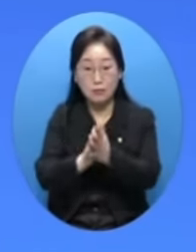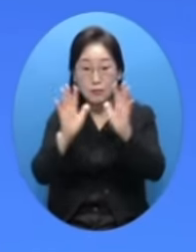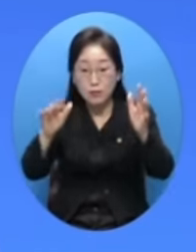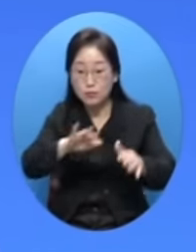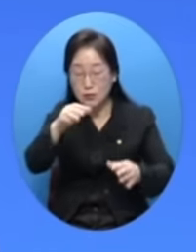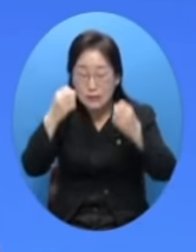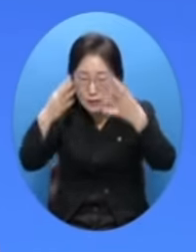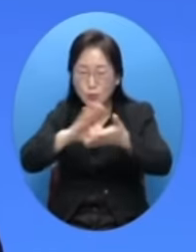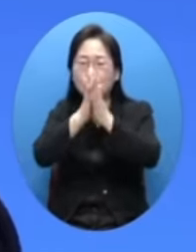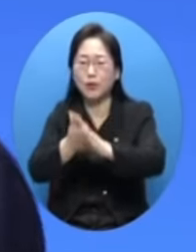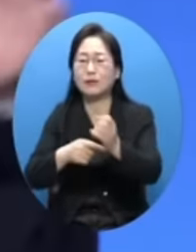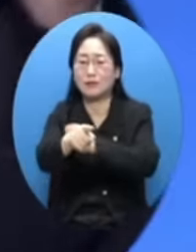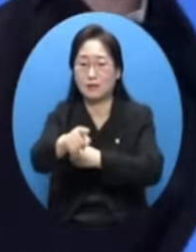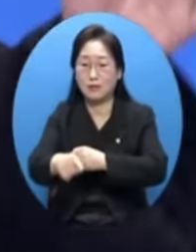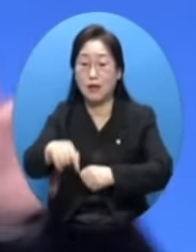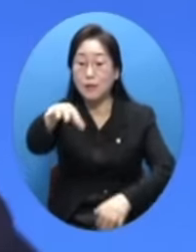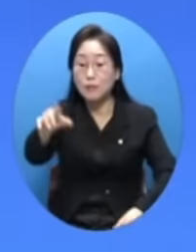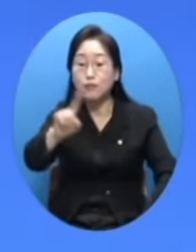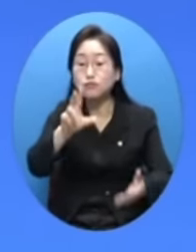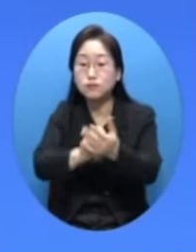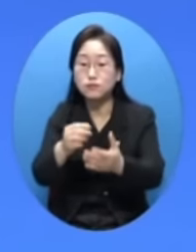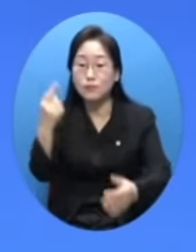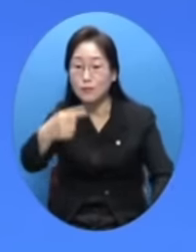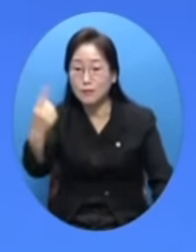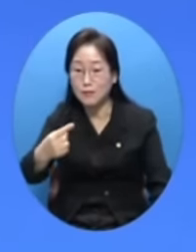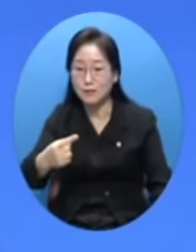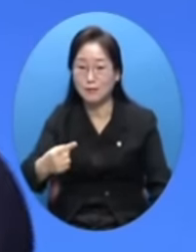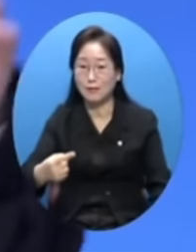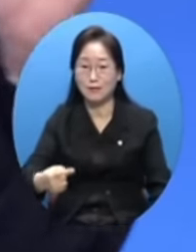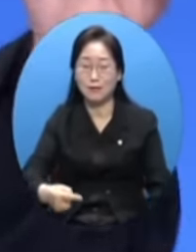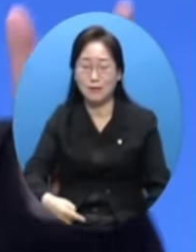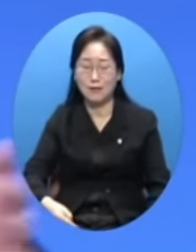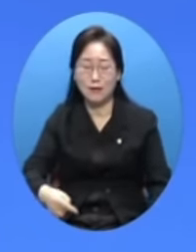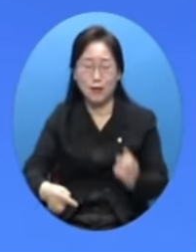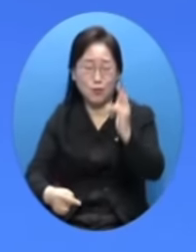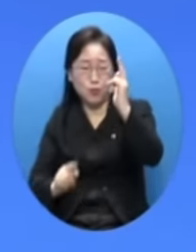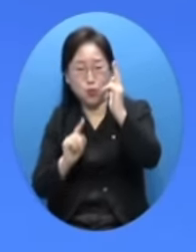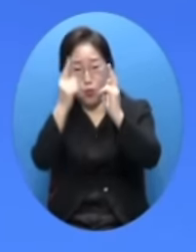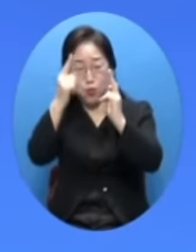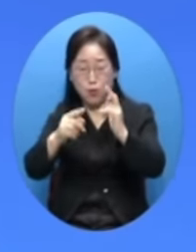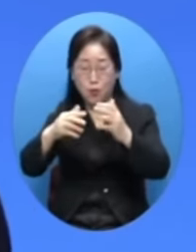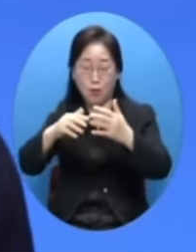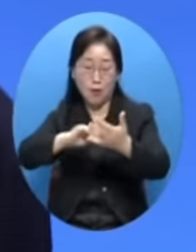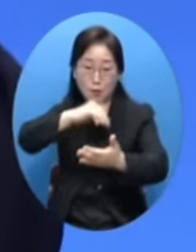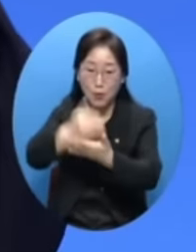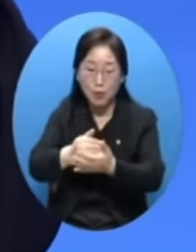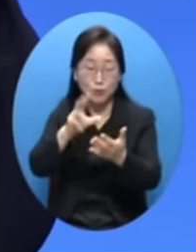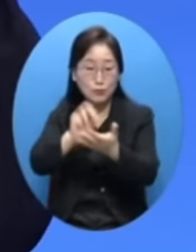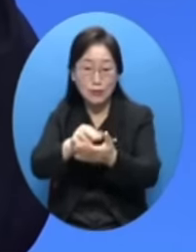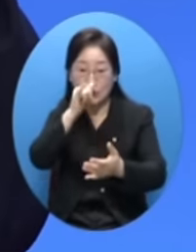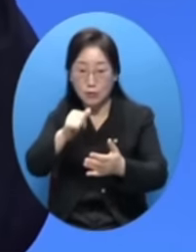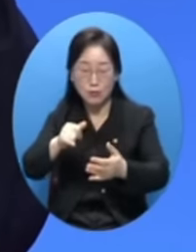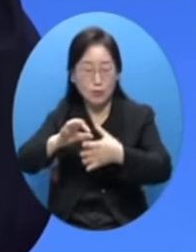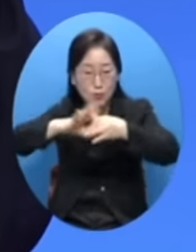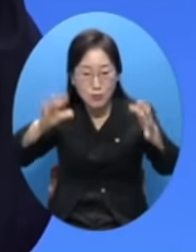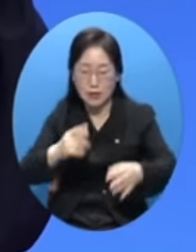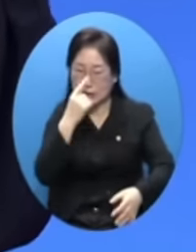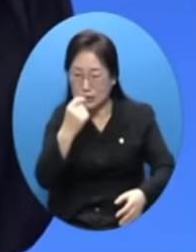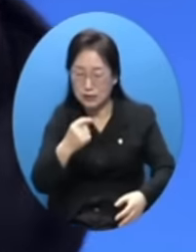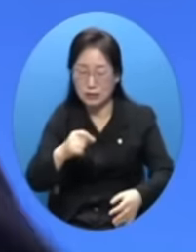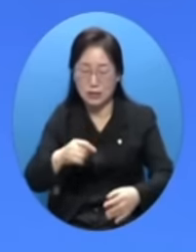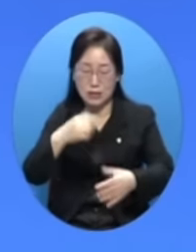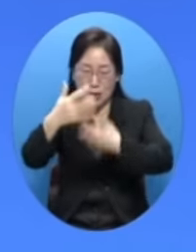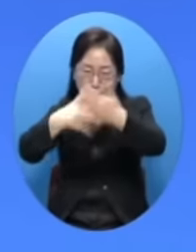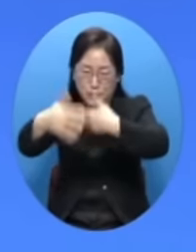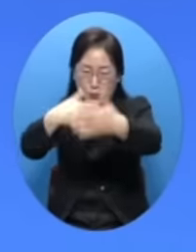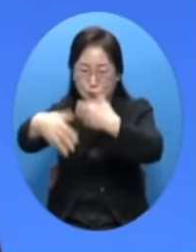것입니다 우리 앞에 어떠 문제가 우리 다가온다고 할지라도 세상 같은 문제가 다온다 할지라도 우리가이 세사 기기에 그 날카로 톱니로